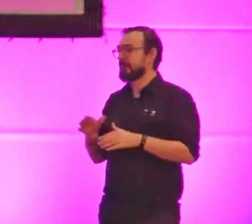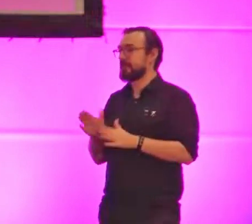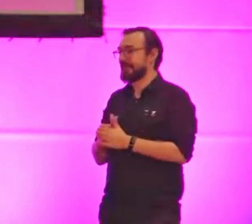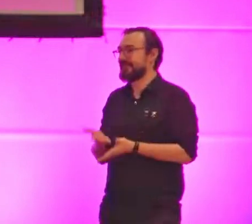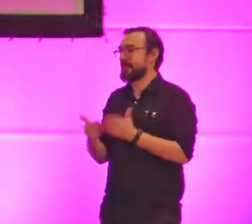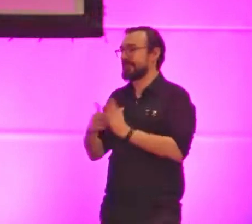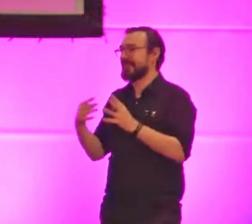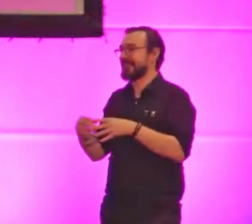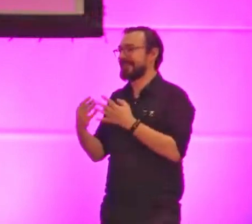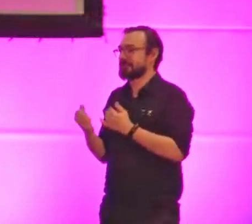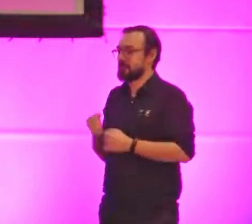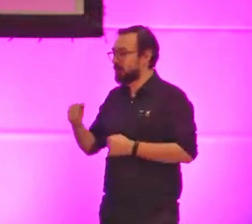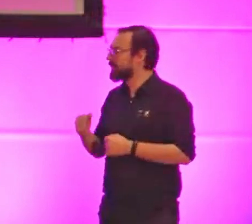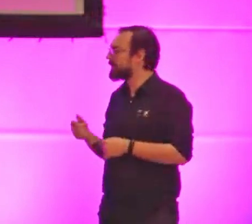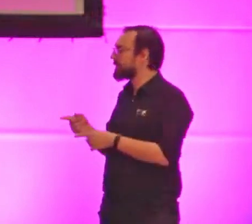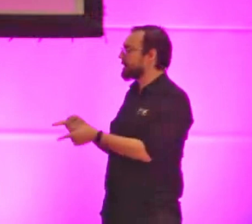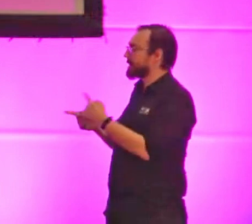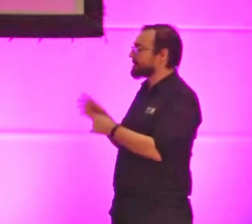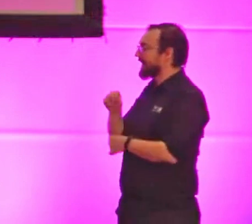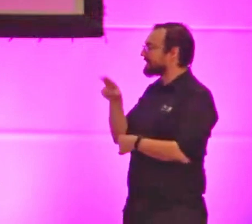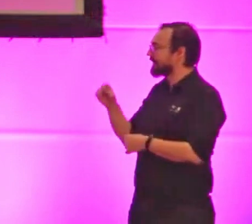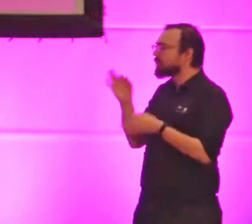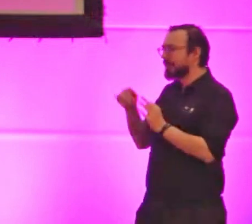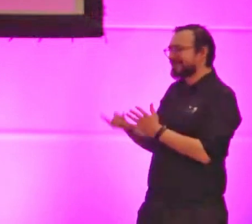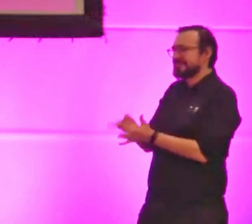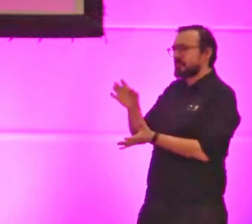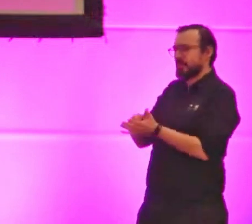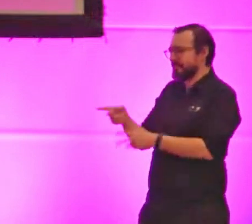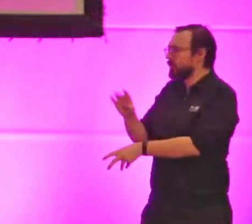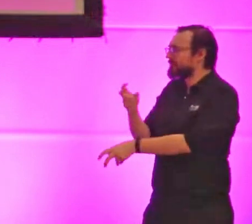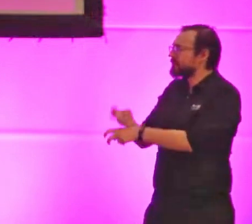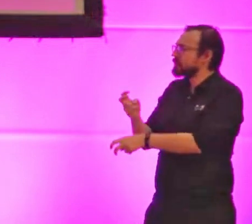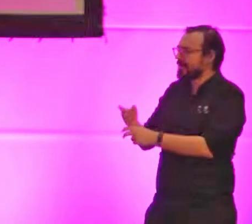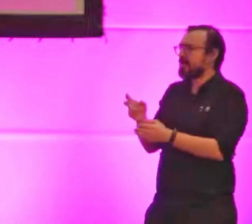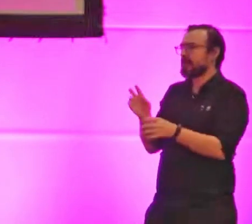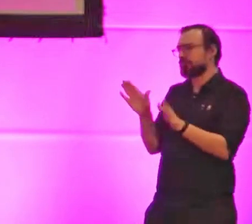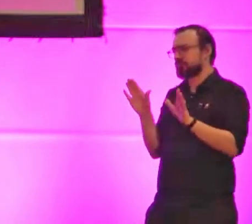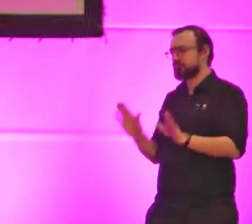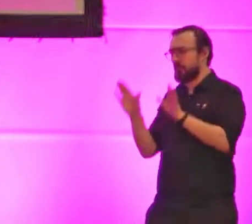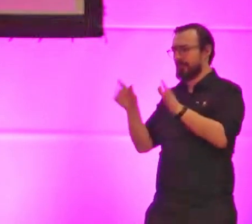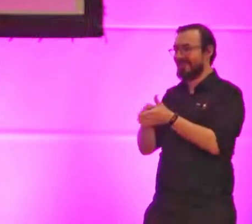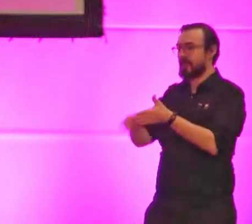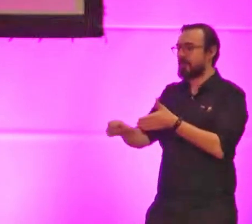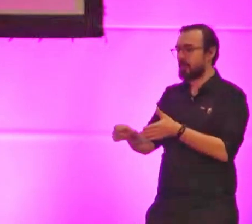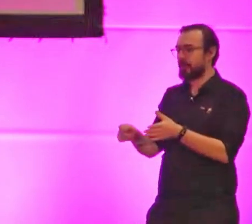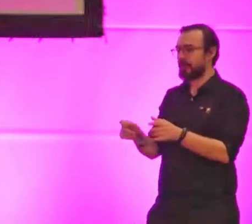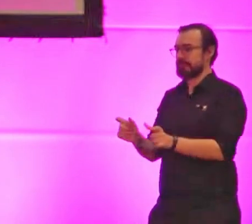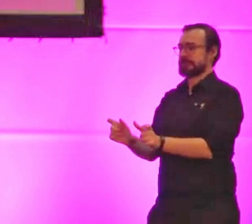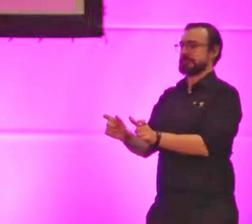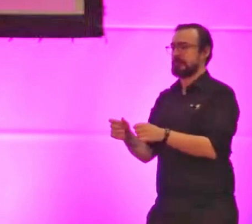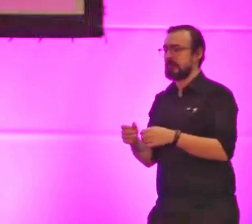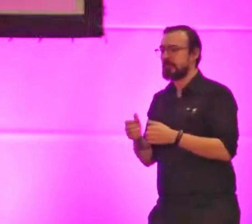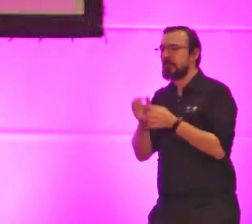Mm. Hur redan i det här läget, dels med försöket då att stoppa rapporten, men